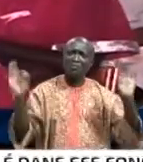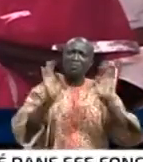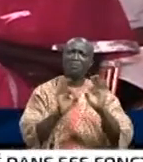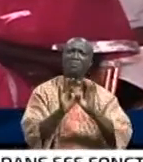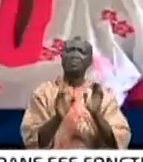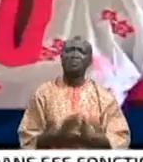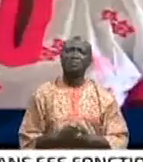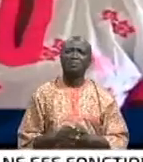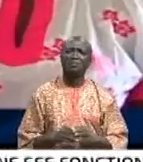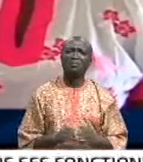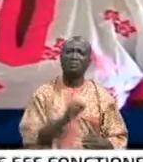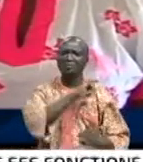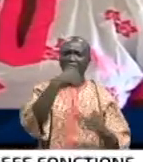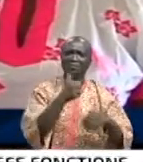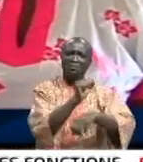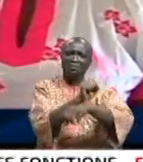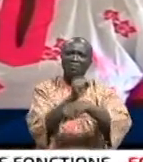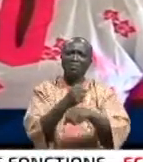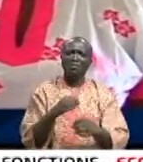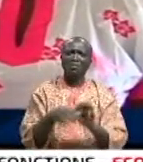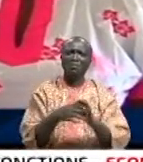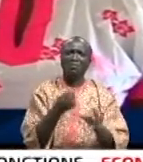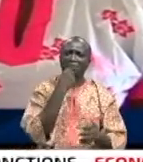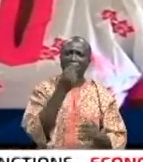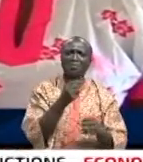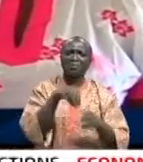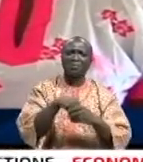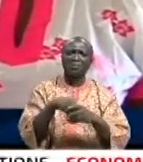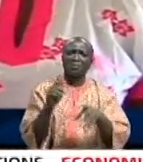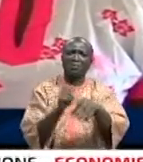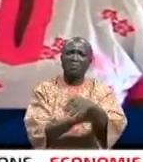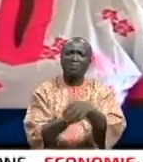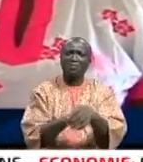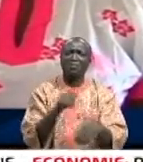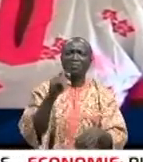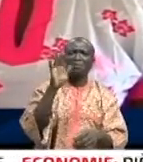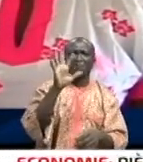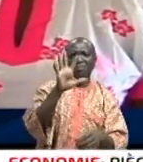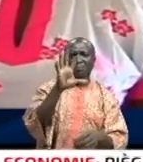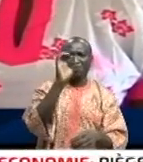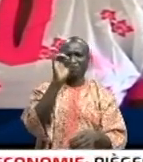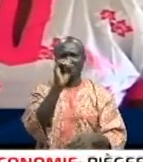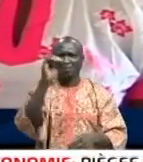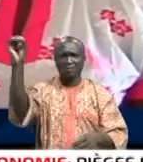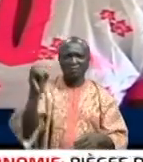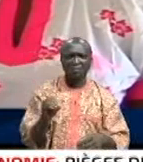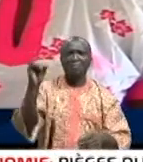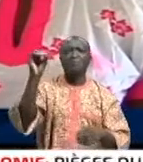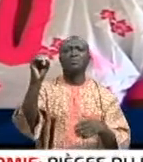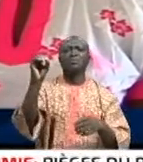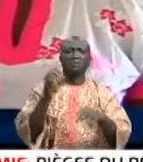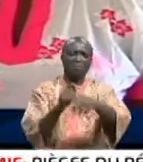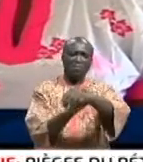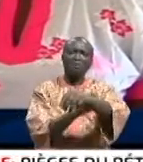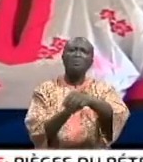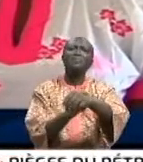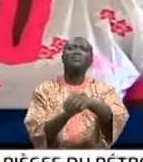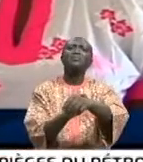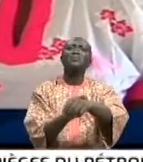j'ai l'habitude de dire dans les traitements du cancer vous avez 50% de thérapie et 50%